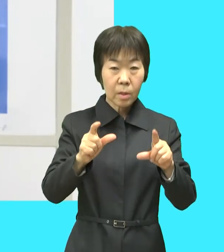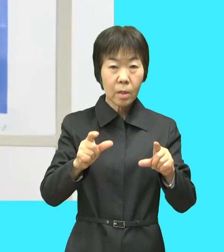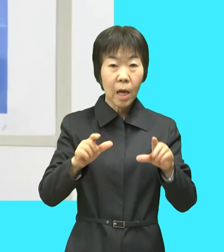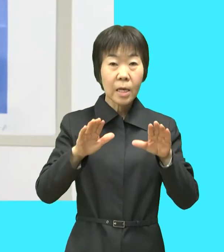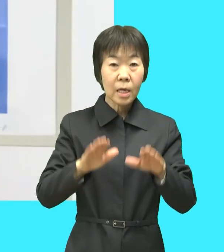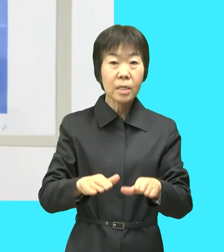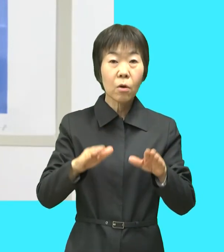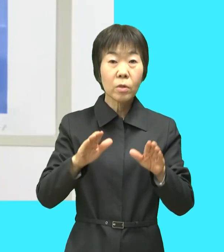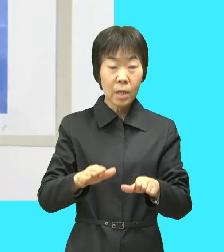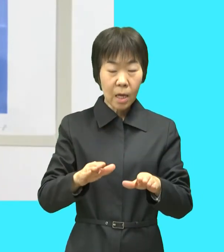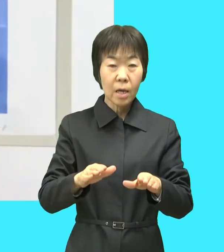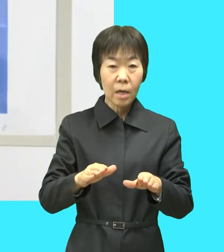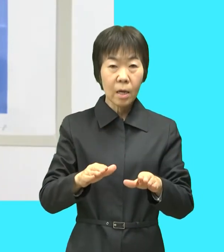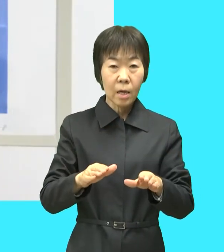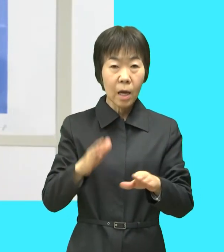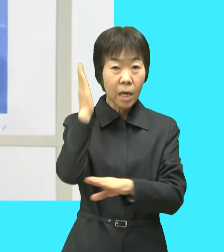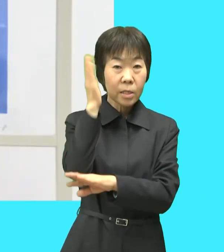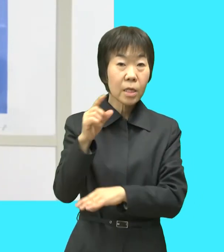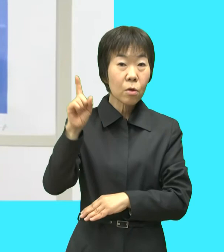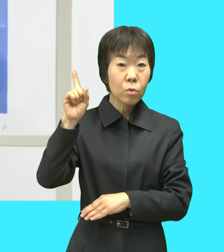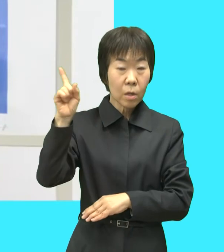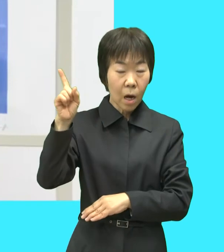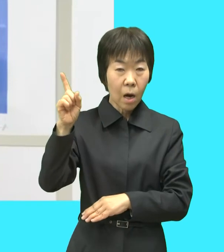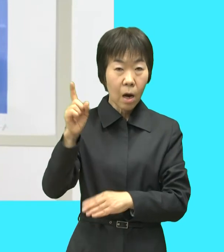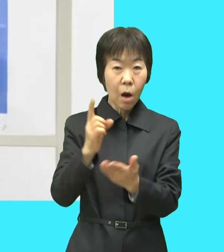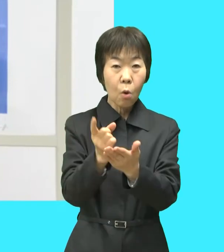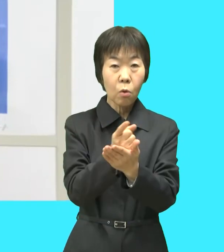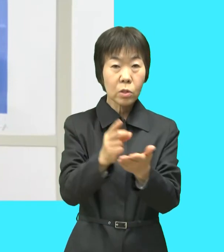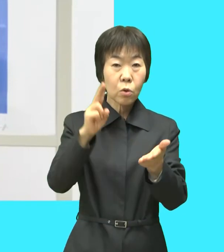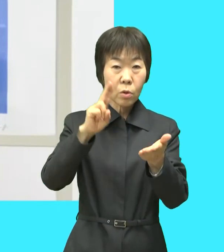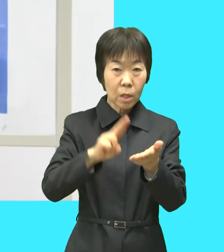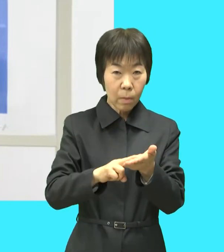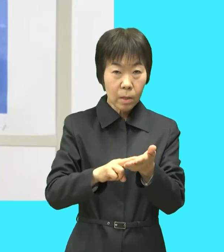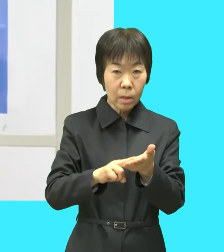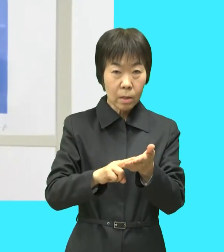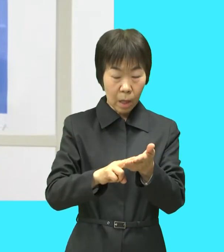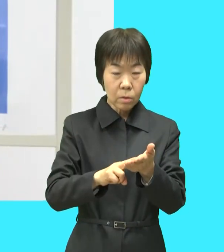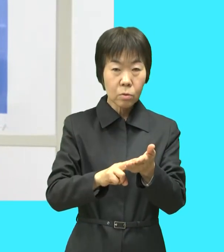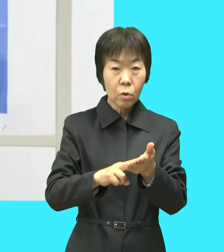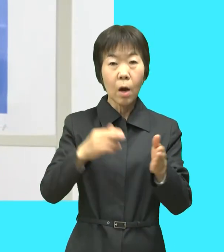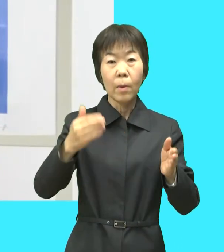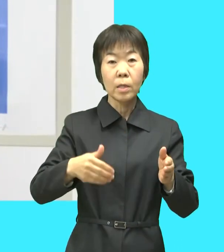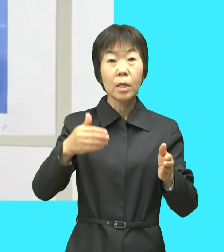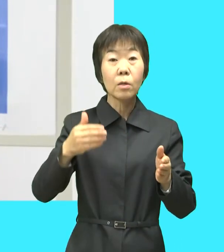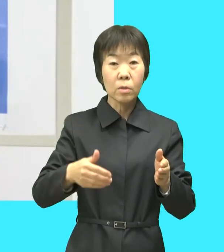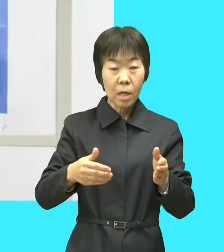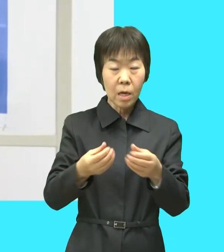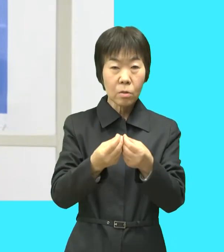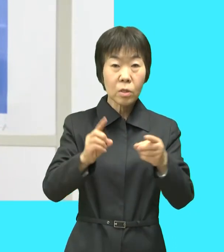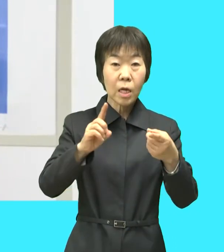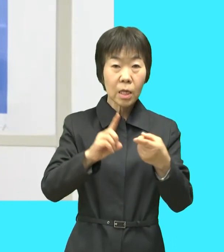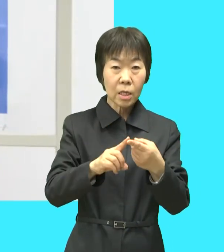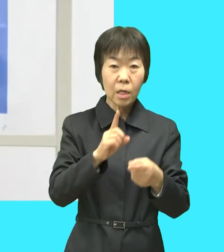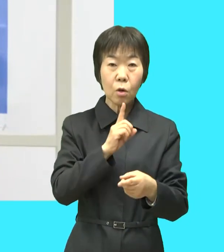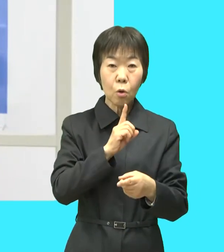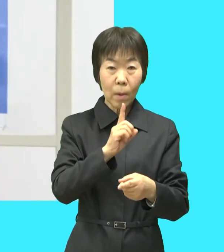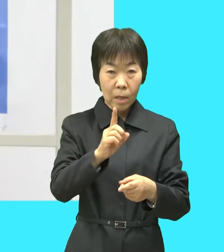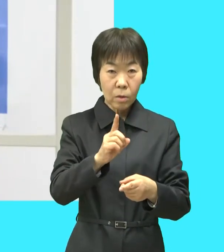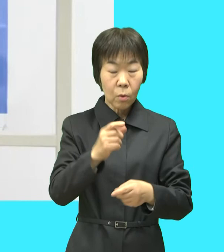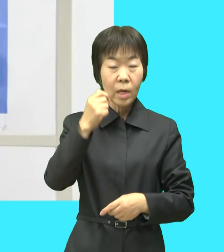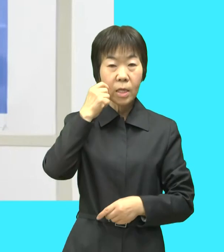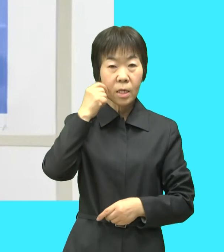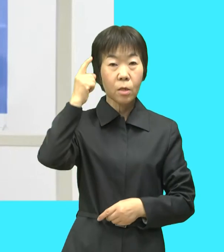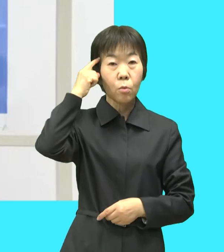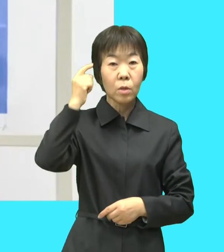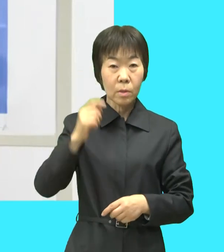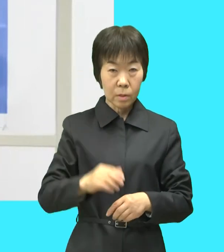現時点において政府が方針を決めた状況にはありませんので、具体的にコメントする段階ではないと